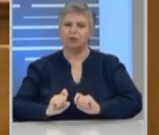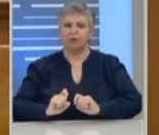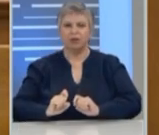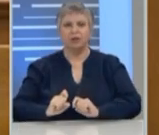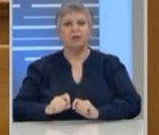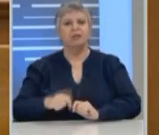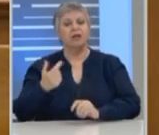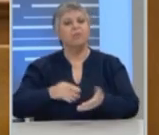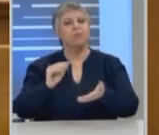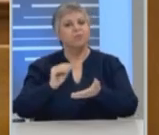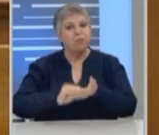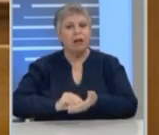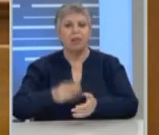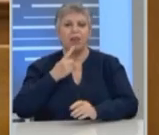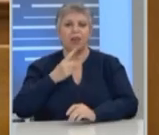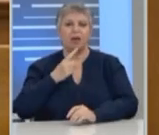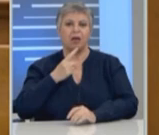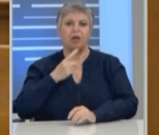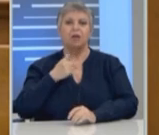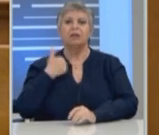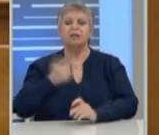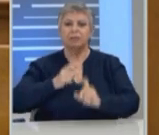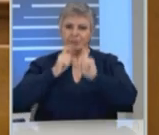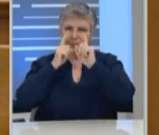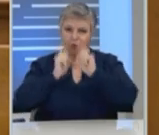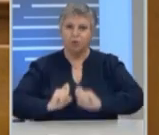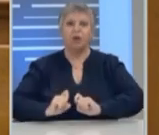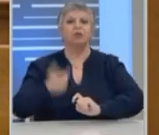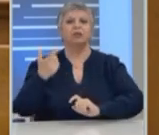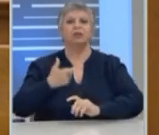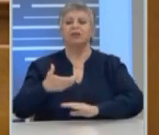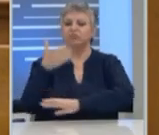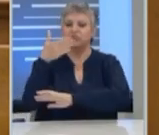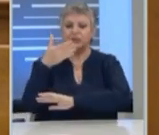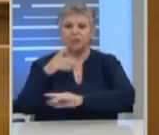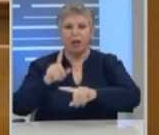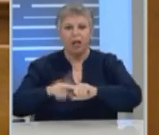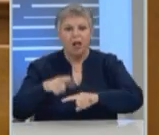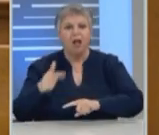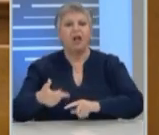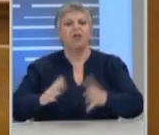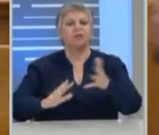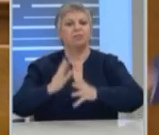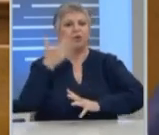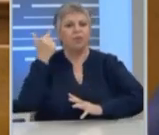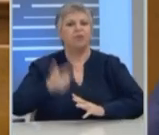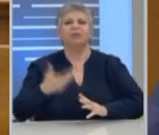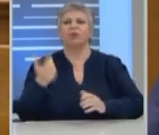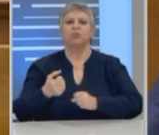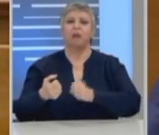και επανέλαβα, είναι καθήκον και πατριωτικό και κοινωνικό και προοδευτικό και αριστερό και δημοκρατικό, όπως θέλετε